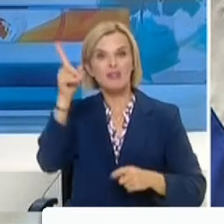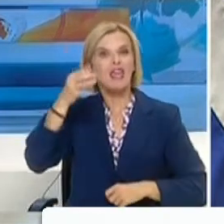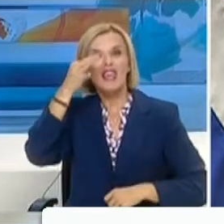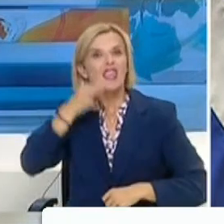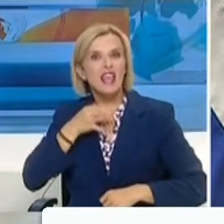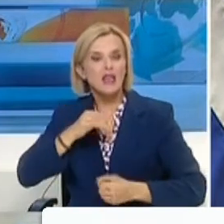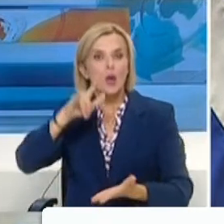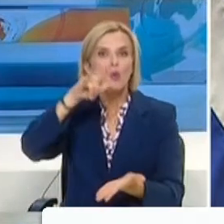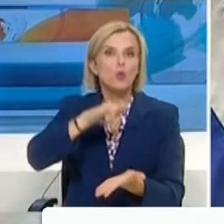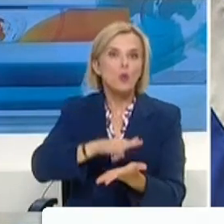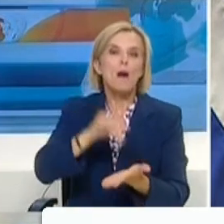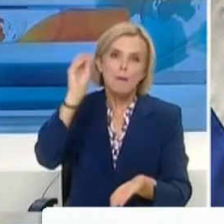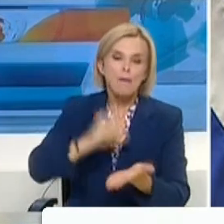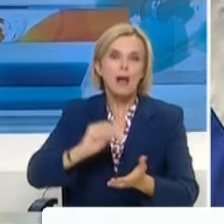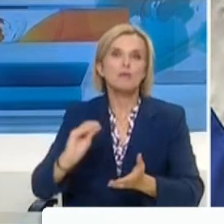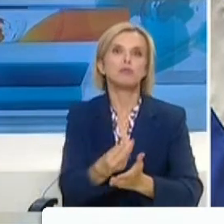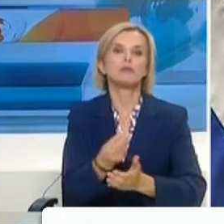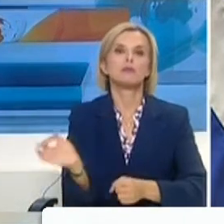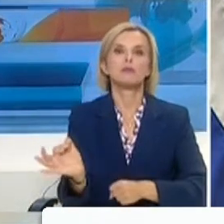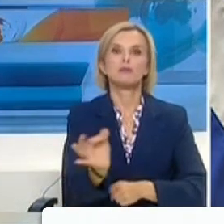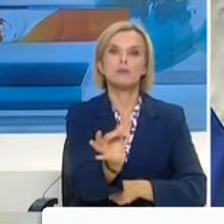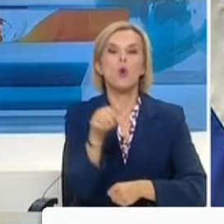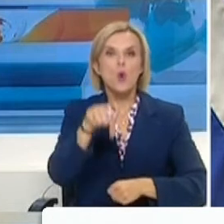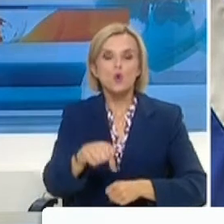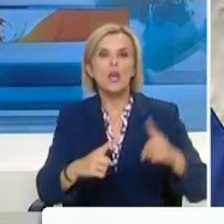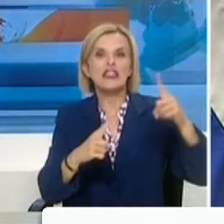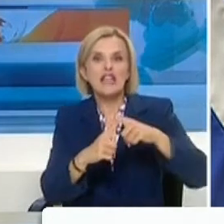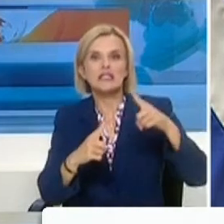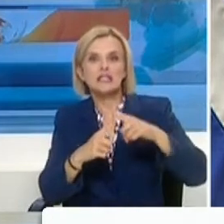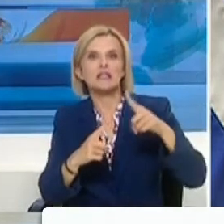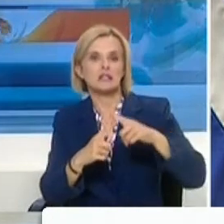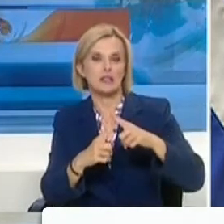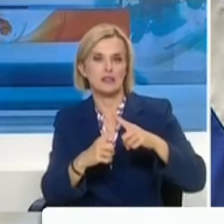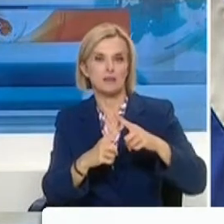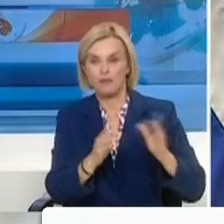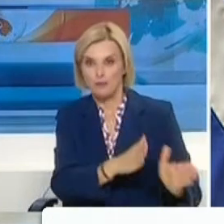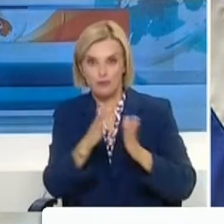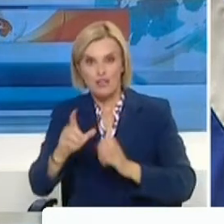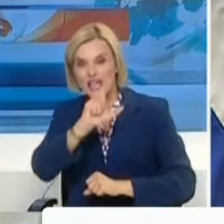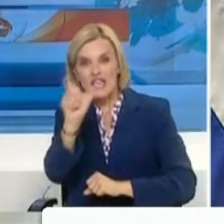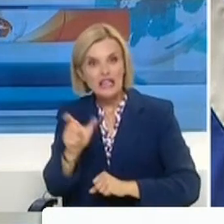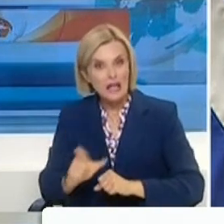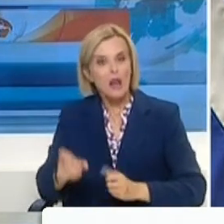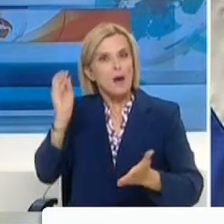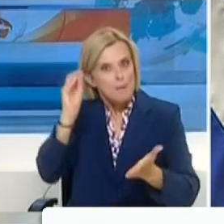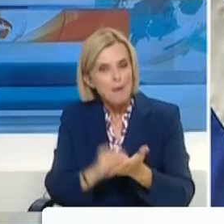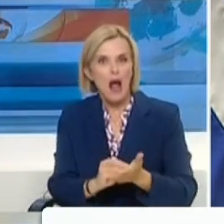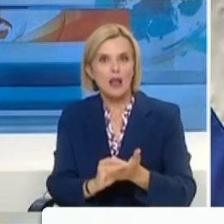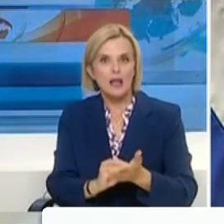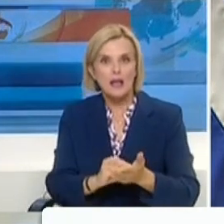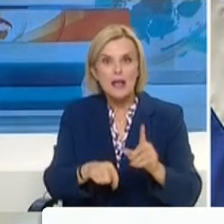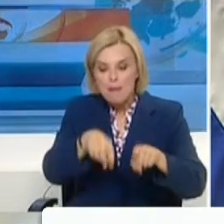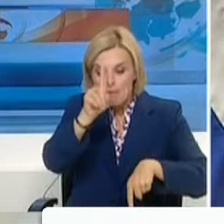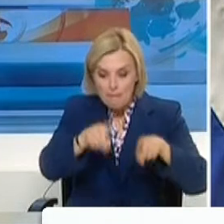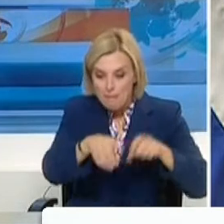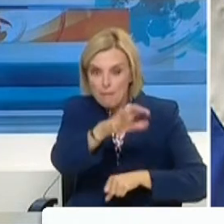επανελέγχους λόγω εμφάνισης 6 κρουσμάτων. Στην Ιταλία είχαν αντίστοιχα μεγάλη αύξηση σε κάποιες από τις αρχικά πληγήσεις περιοχές εντός